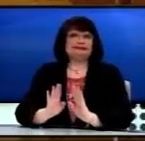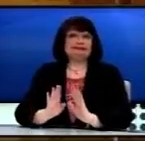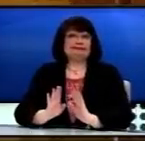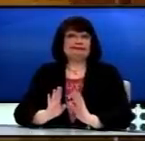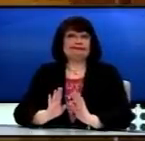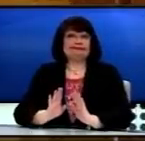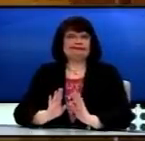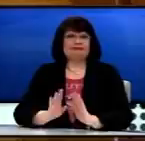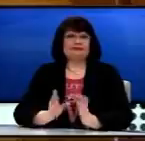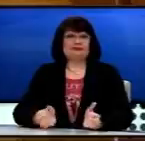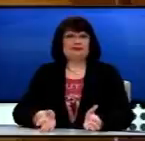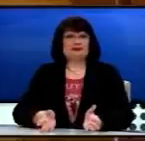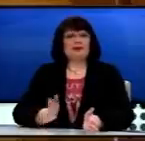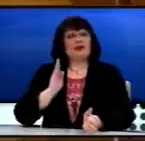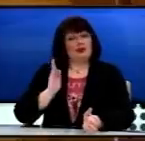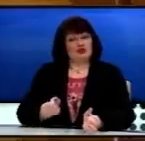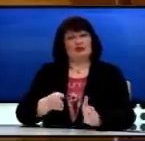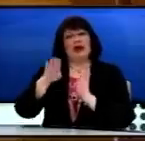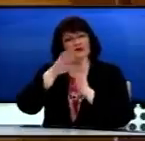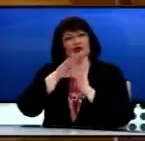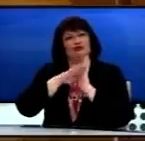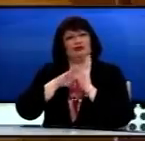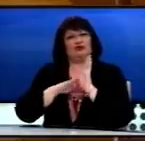Θα μπορούσε υπό προϋποθέσεις να το κάνει,